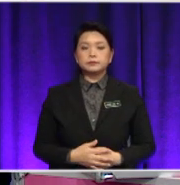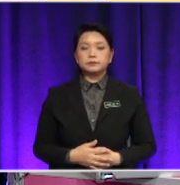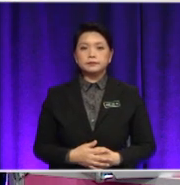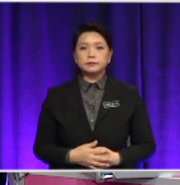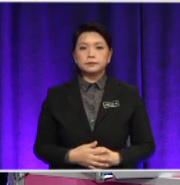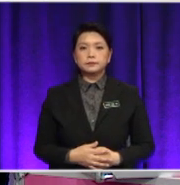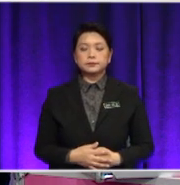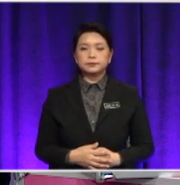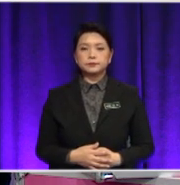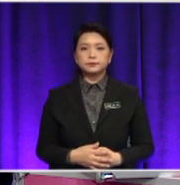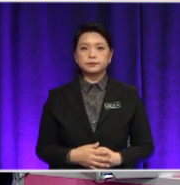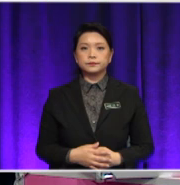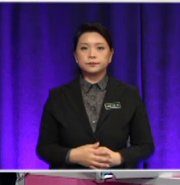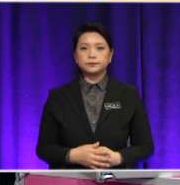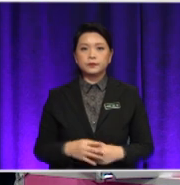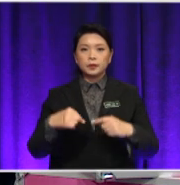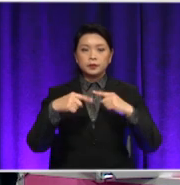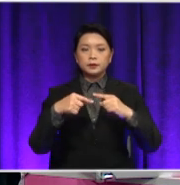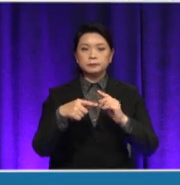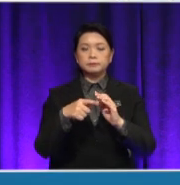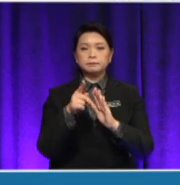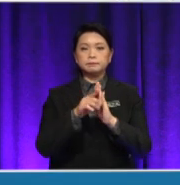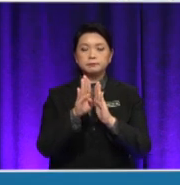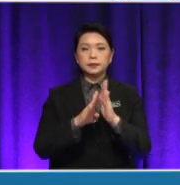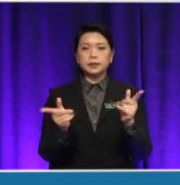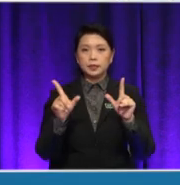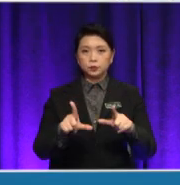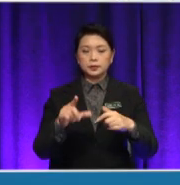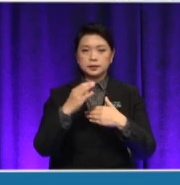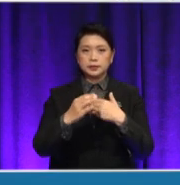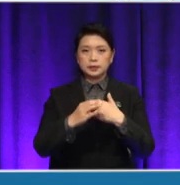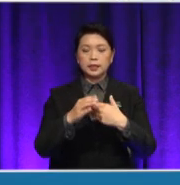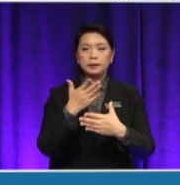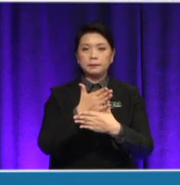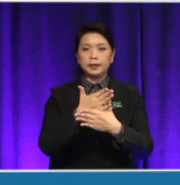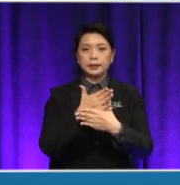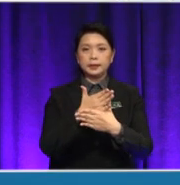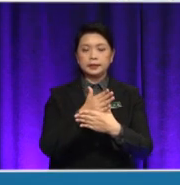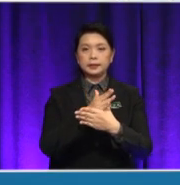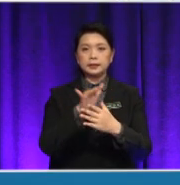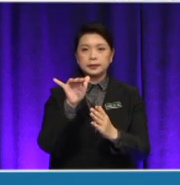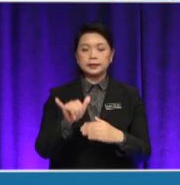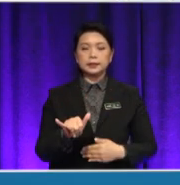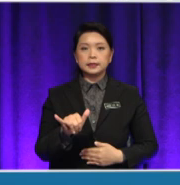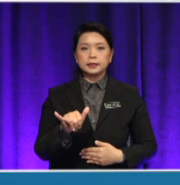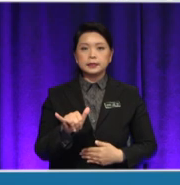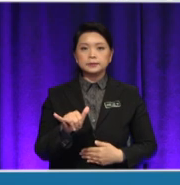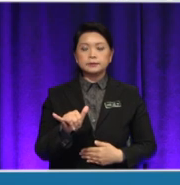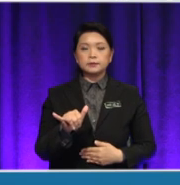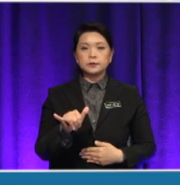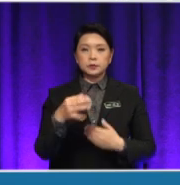Okey, kecederaan apabila berlakunya kecederaan tisu lembut, bahagian yang mengalami kecederaan akan berdarah secara